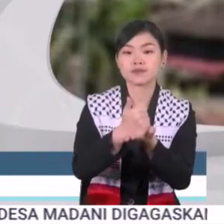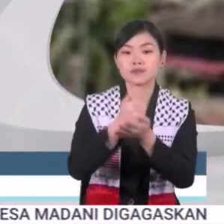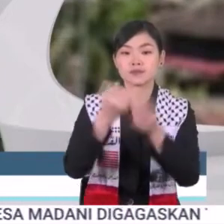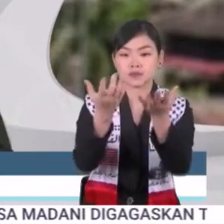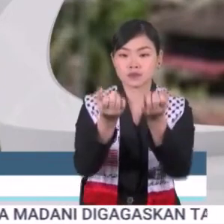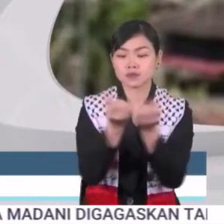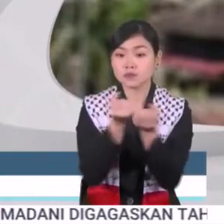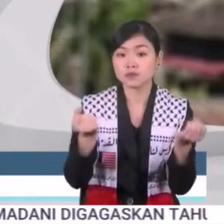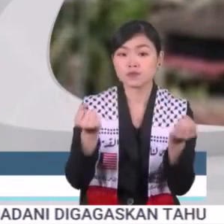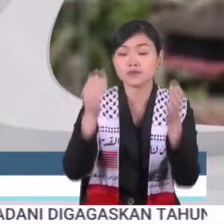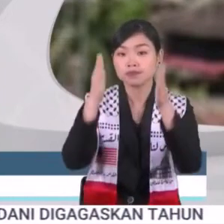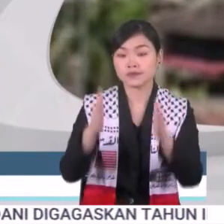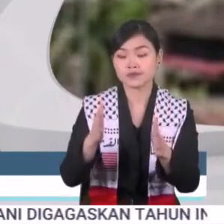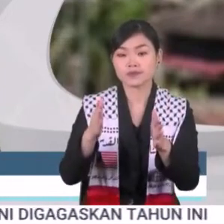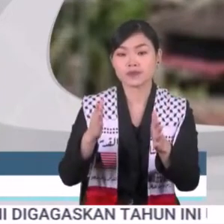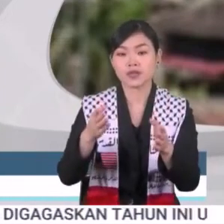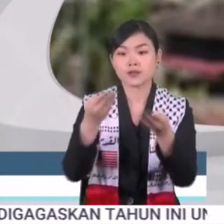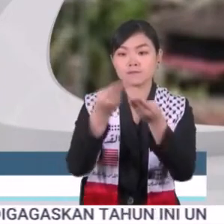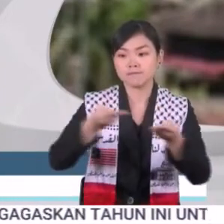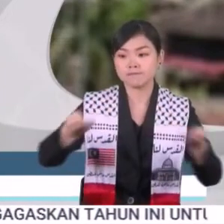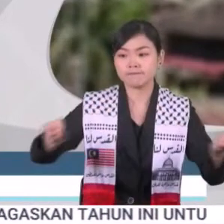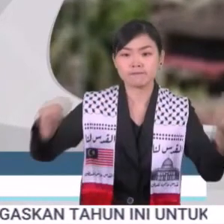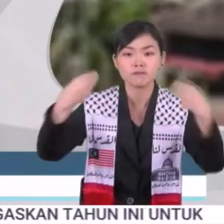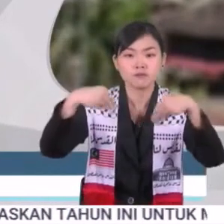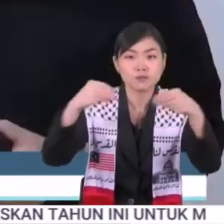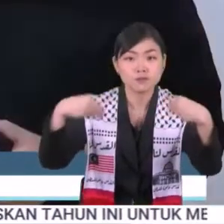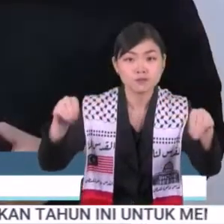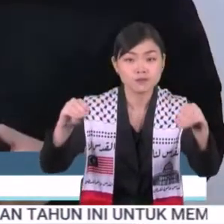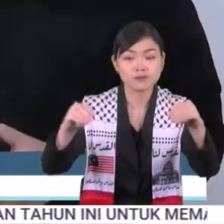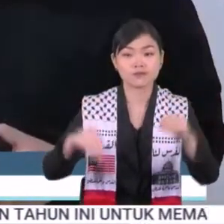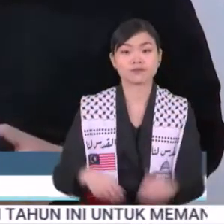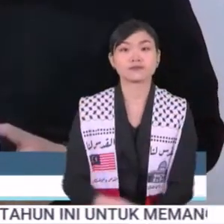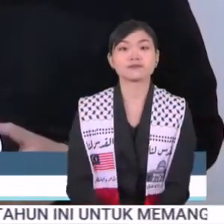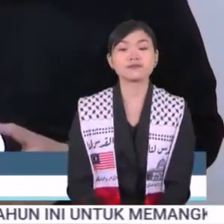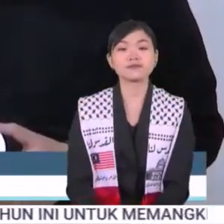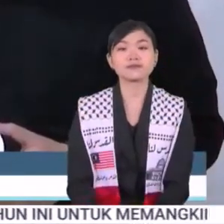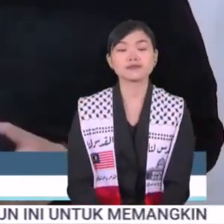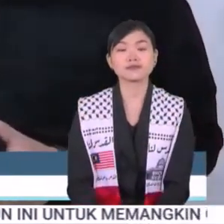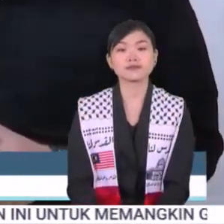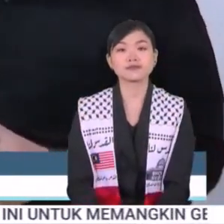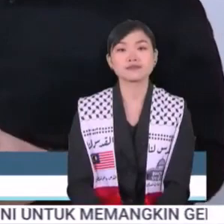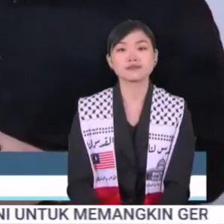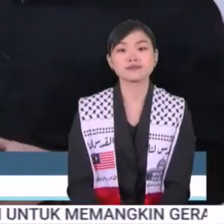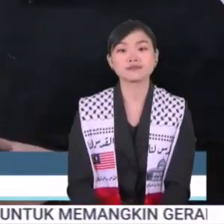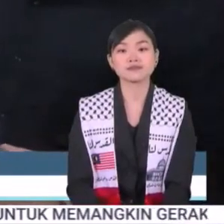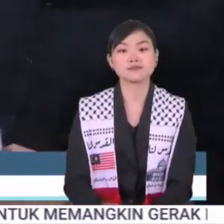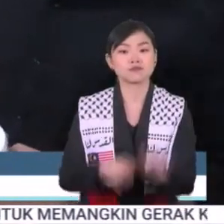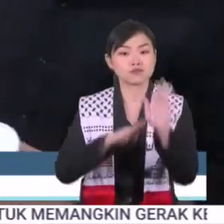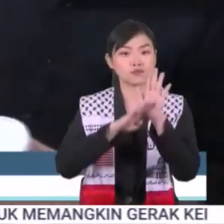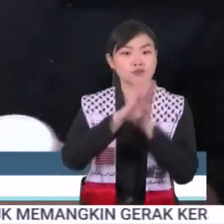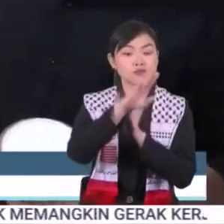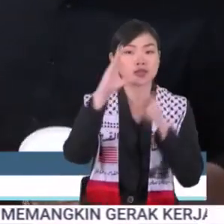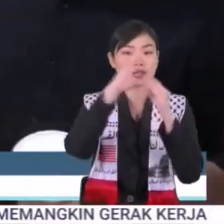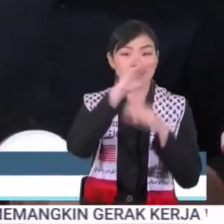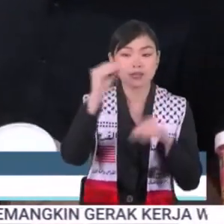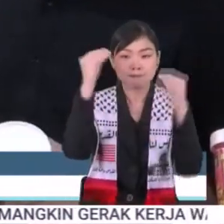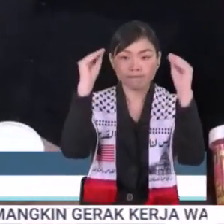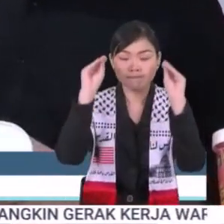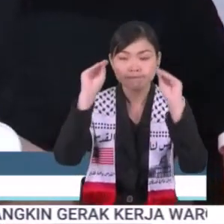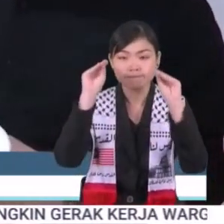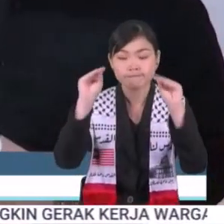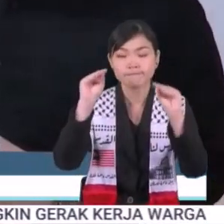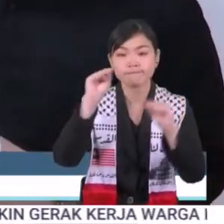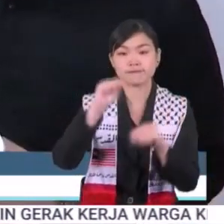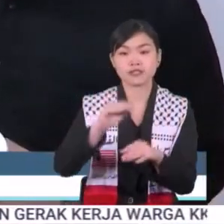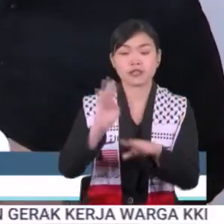suntikan dana bagi pemasaran produk mereka menurut pengarah pusat pembangunan dan pendidikan keusahawanan